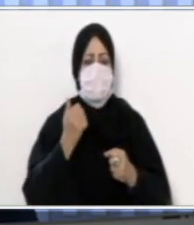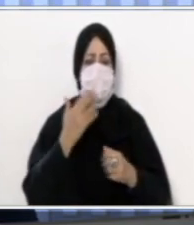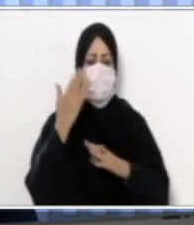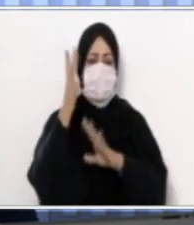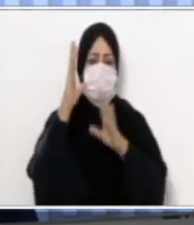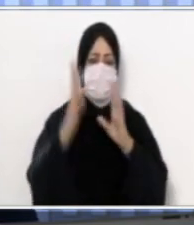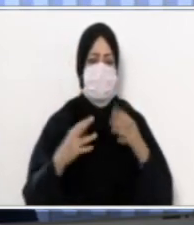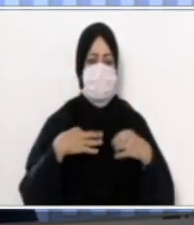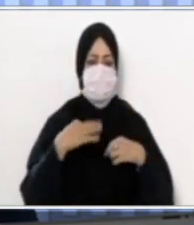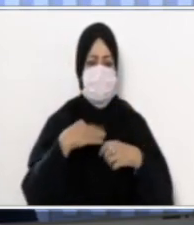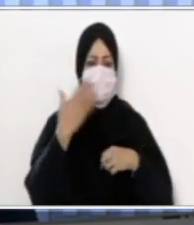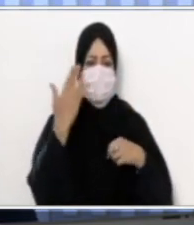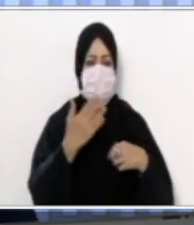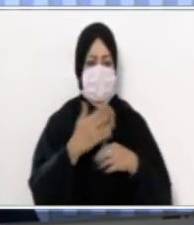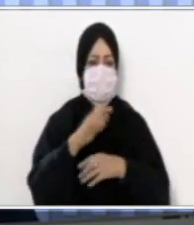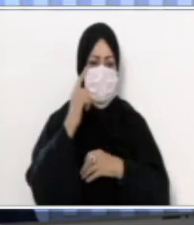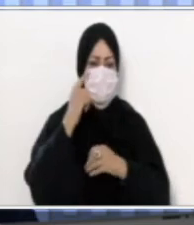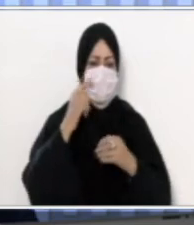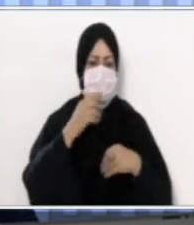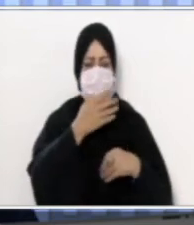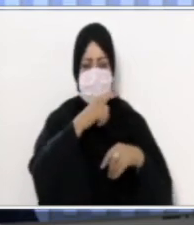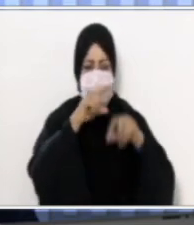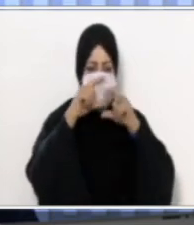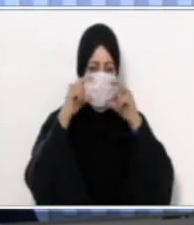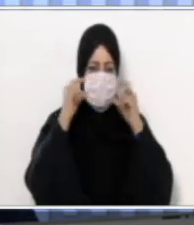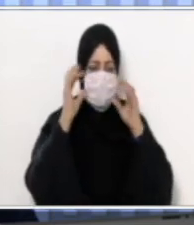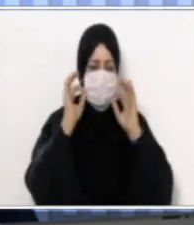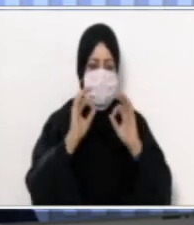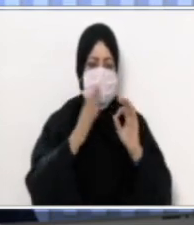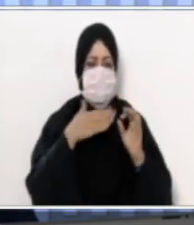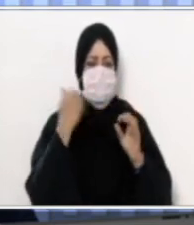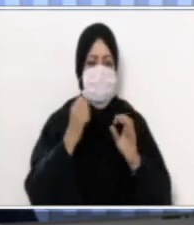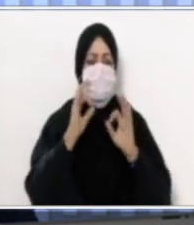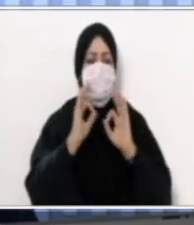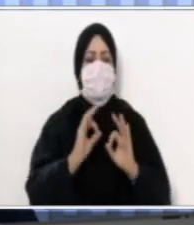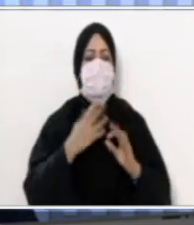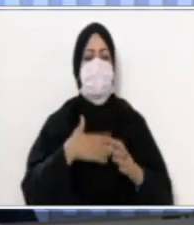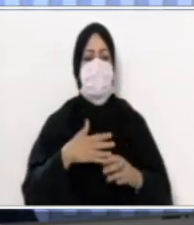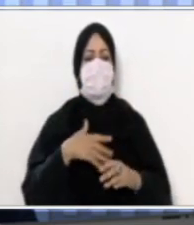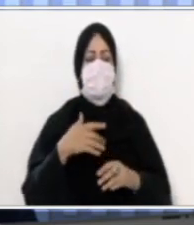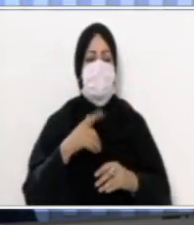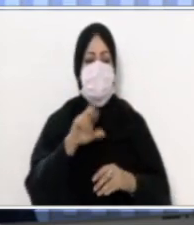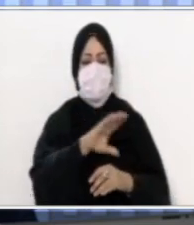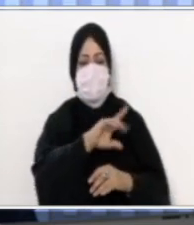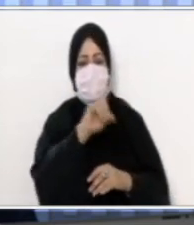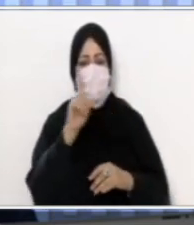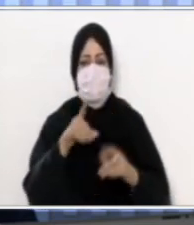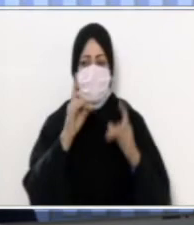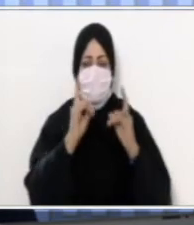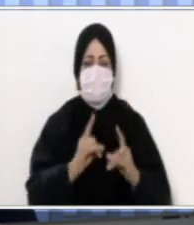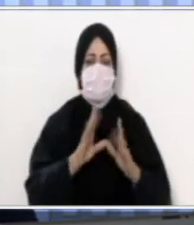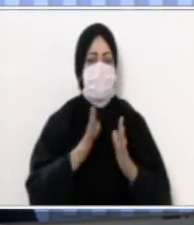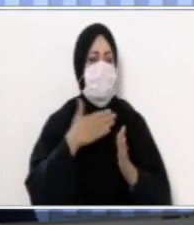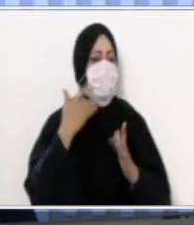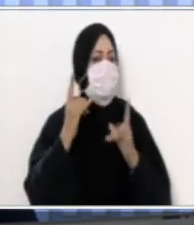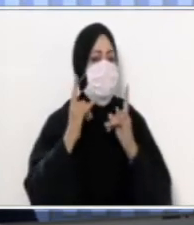ذلك يأتي أفراد من الحرس البلدي بقيافة العمل ويعني يأخذوا في ملابس مني يعني من غير وجه حق